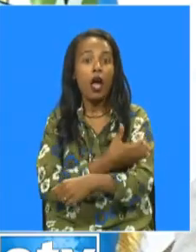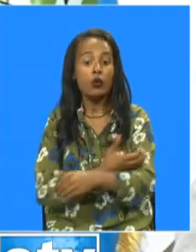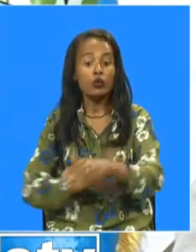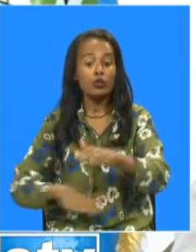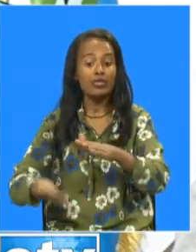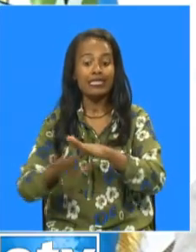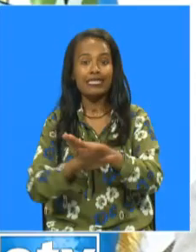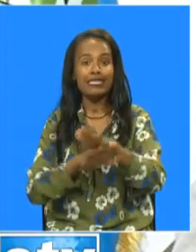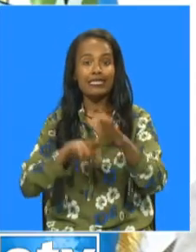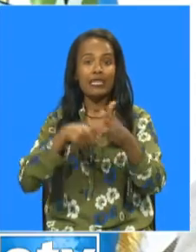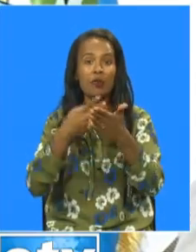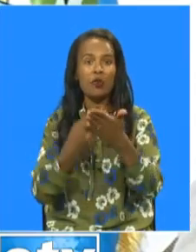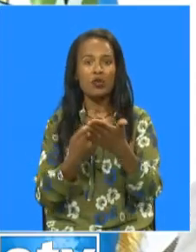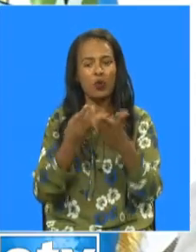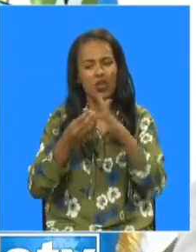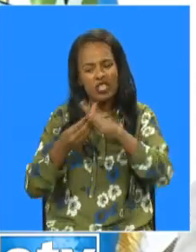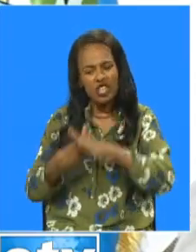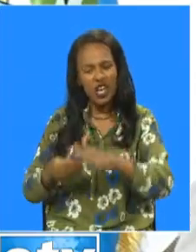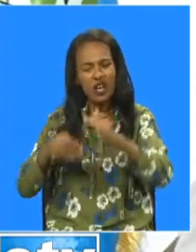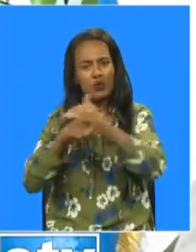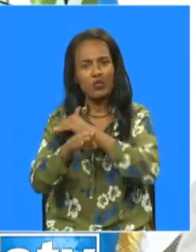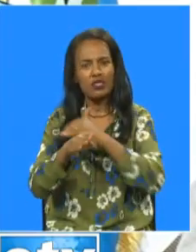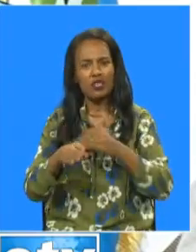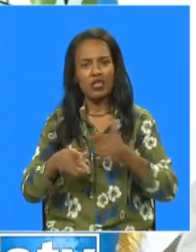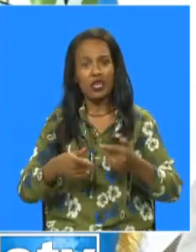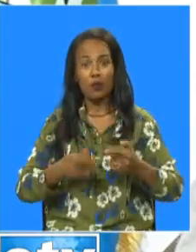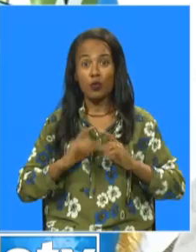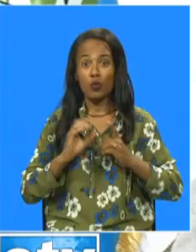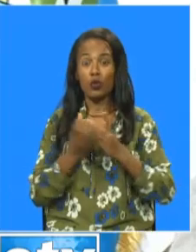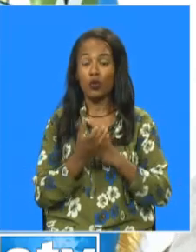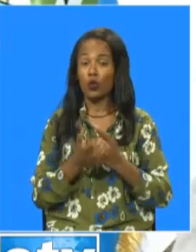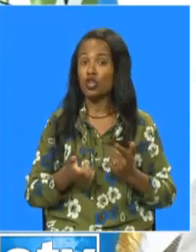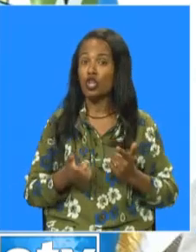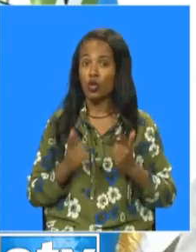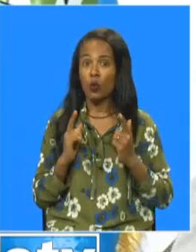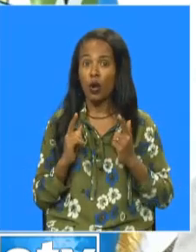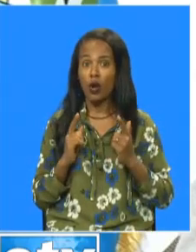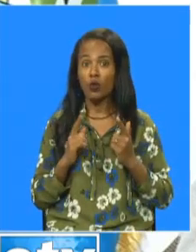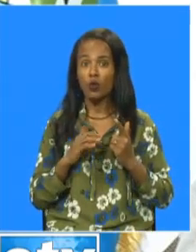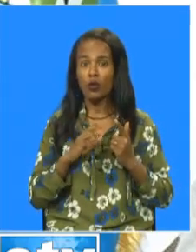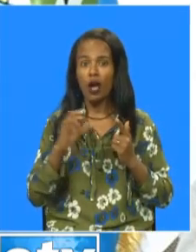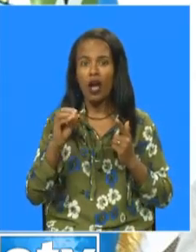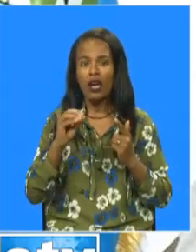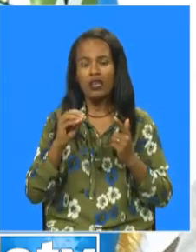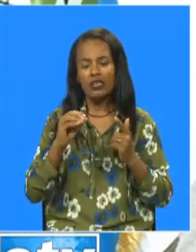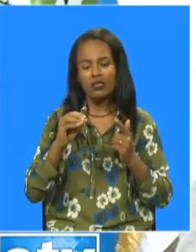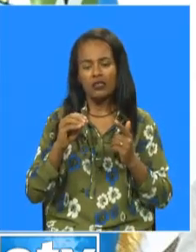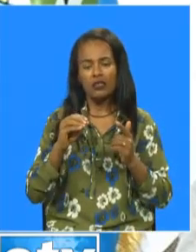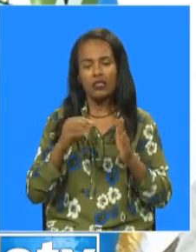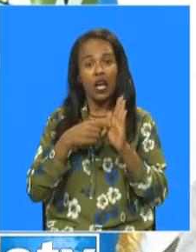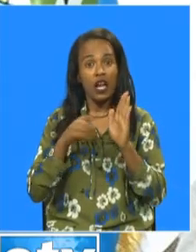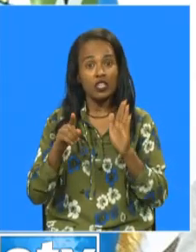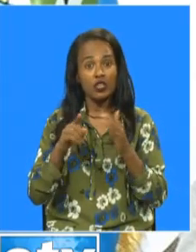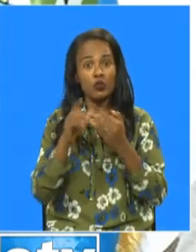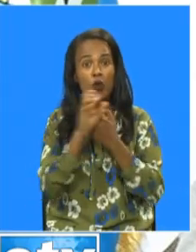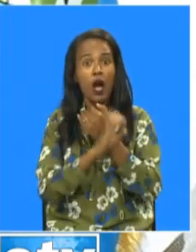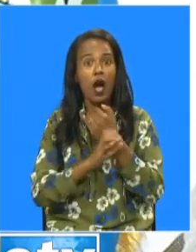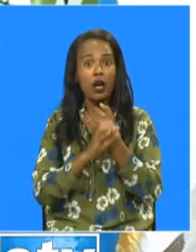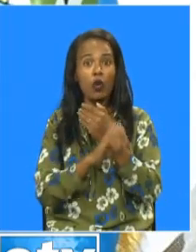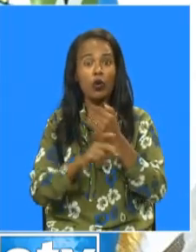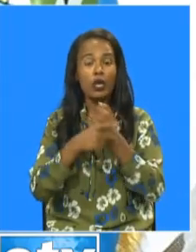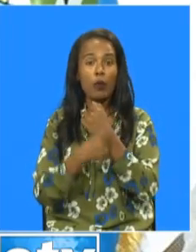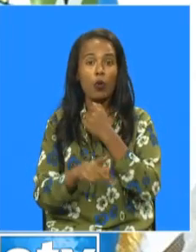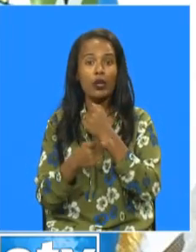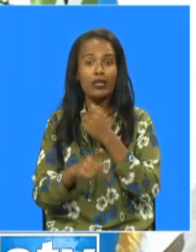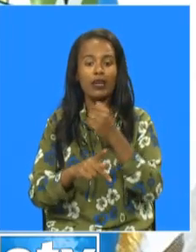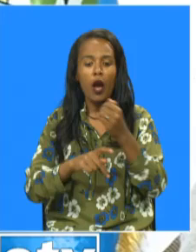ስር የመውደቅ ወይም በጫናው ስር የመውደቅ ሁኔታዎች ይኖራሉ እና ተለዋዋጭነቱ ከአገራዊ